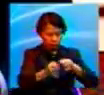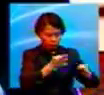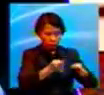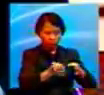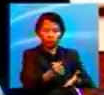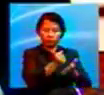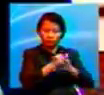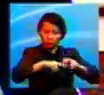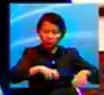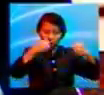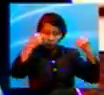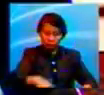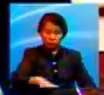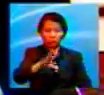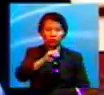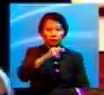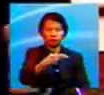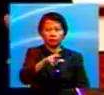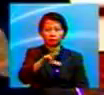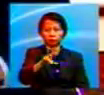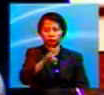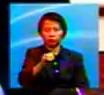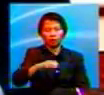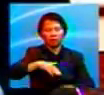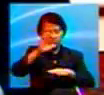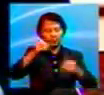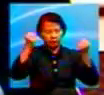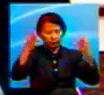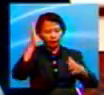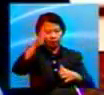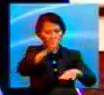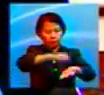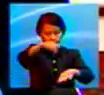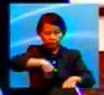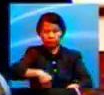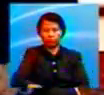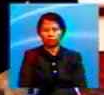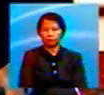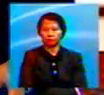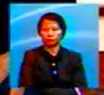membantu siasatan kehilangan MH370 dan lebih ramai lagi akan dipanggil.